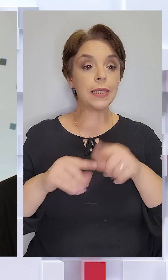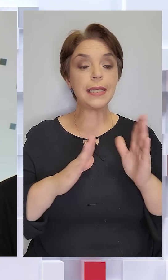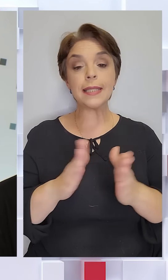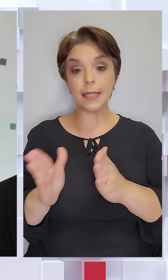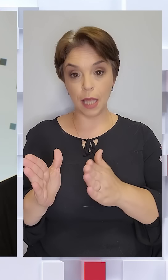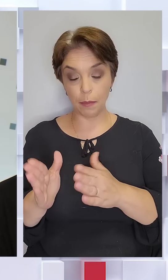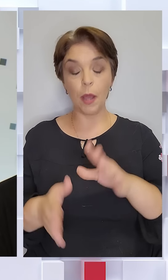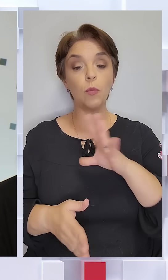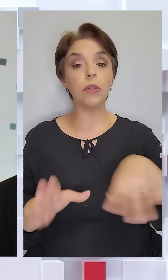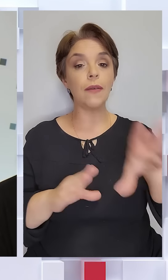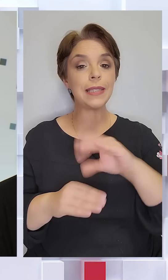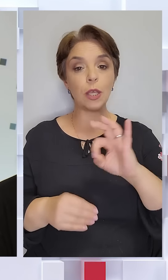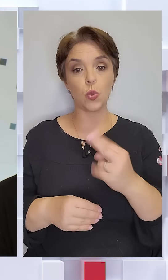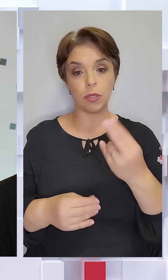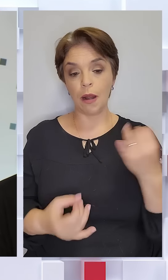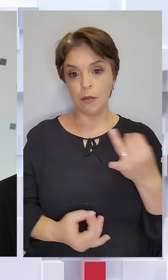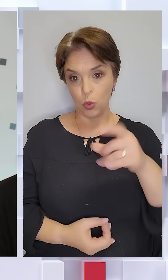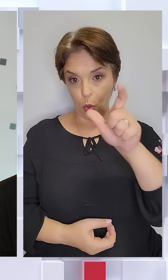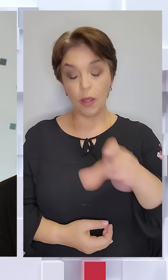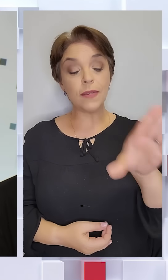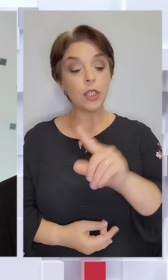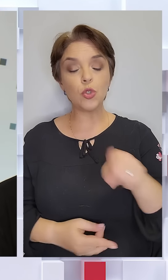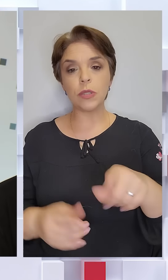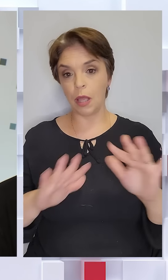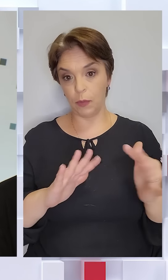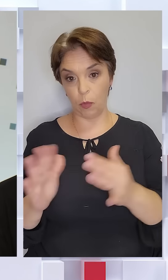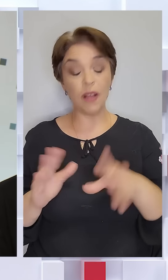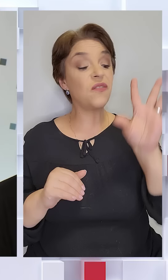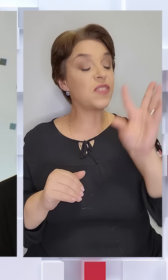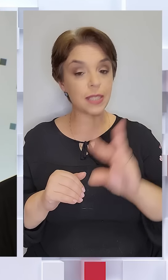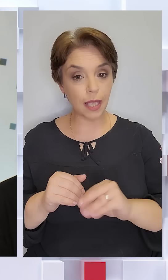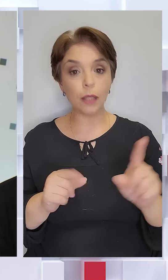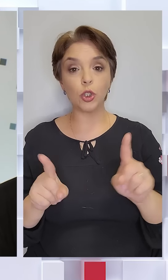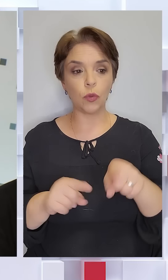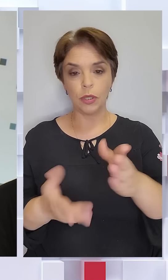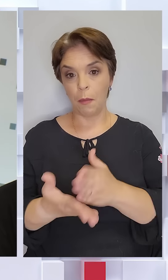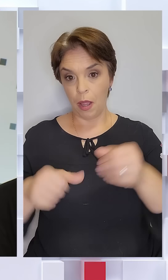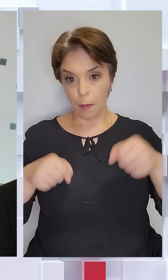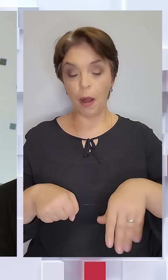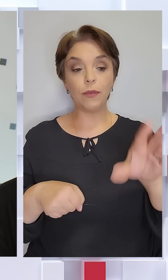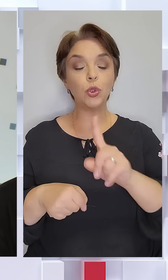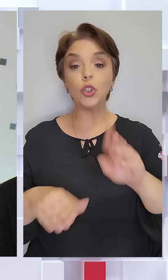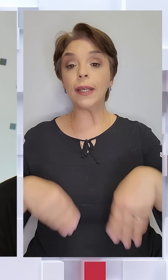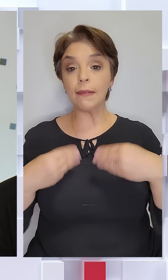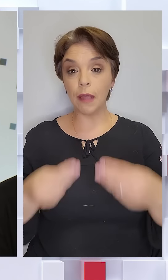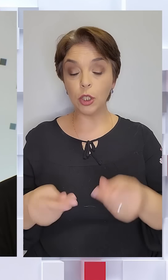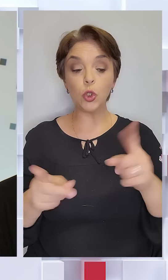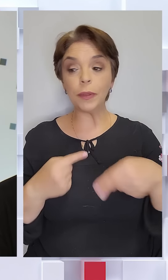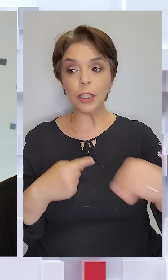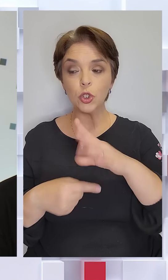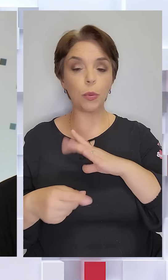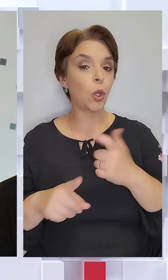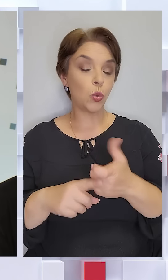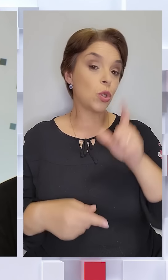системі була вся соціальна історія людини, все, що з нею відбувалося, все, на що вона має право, все, що їй дали, і щоб їй ще